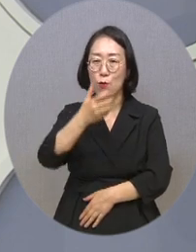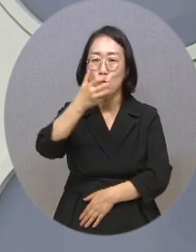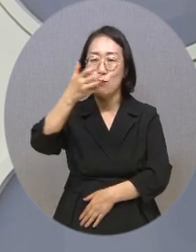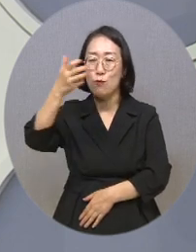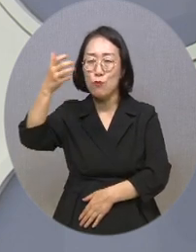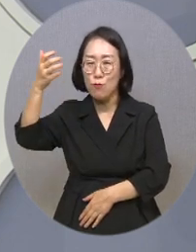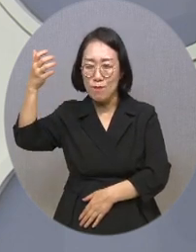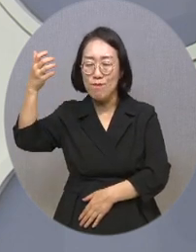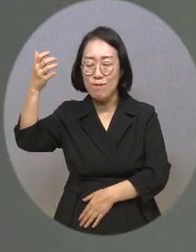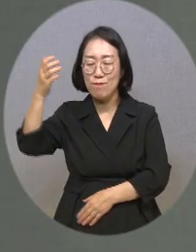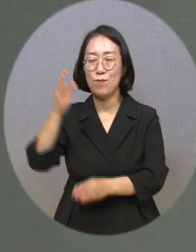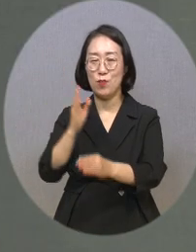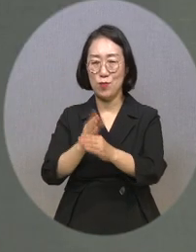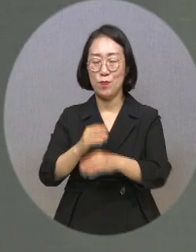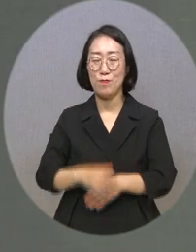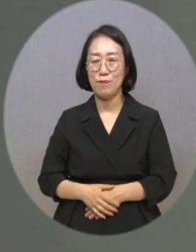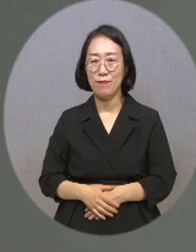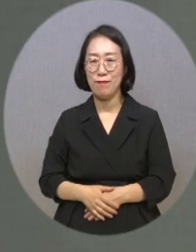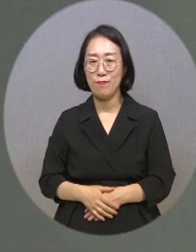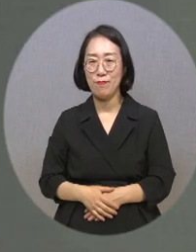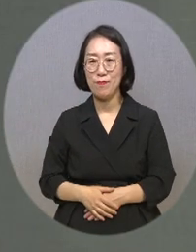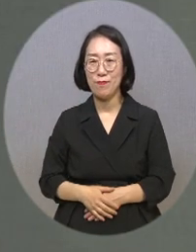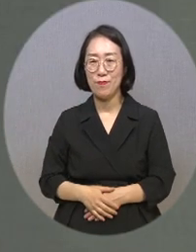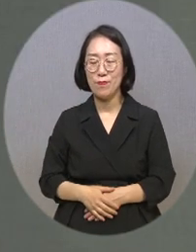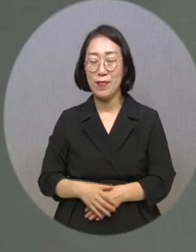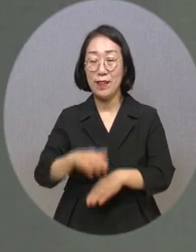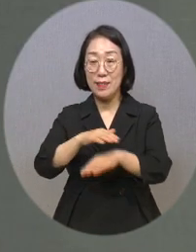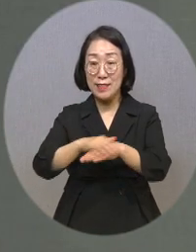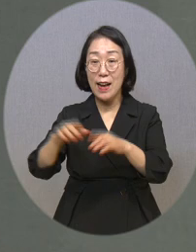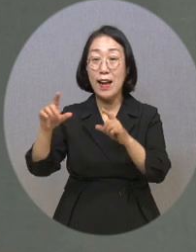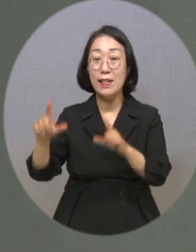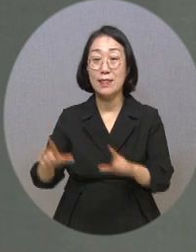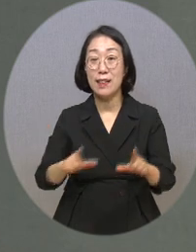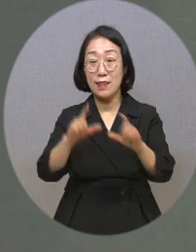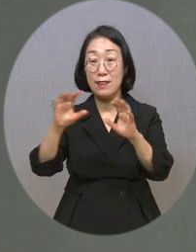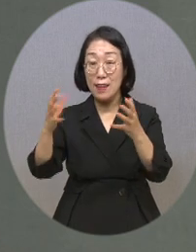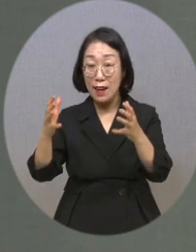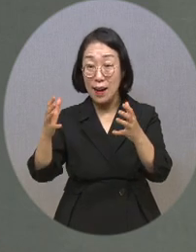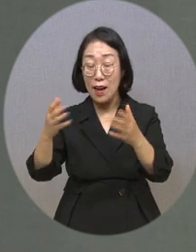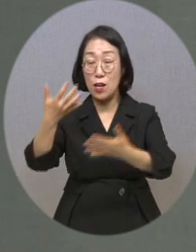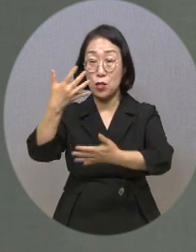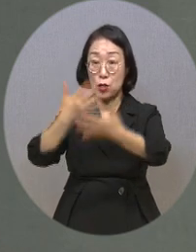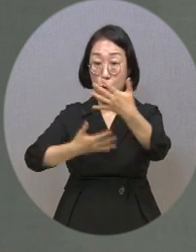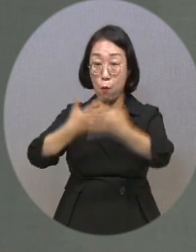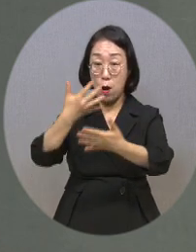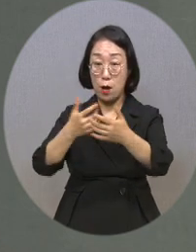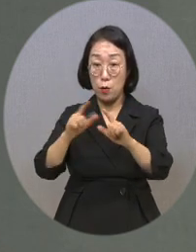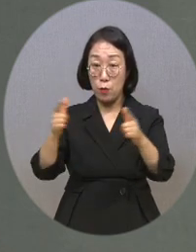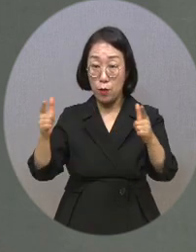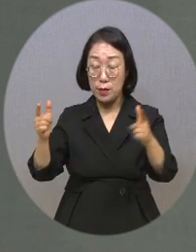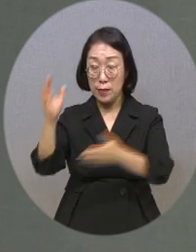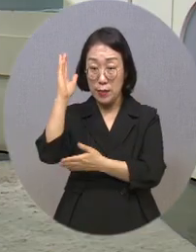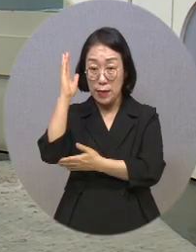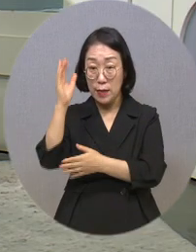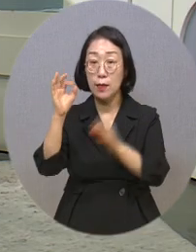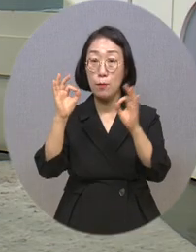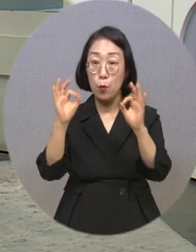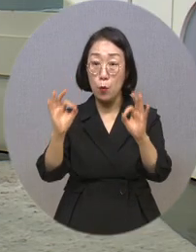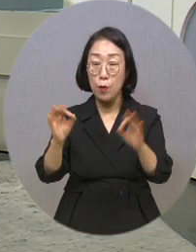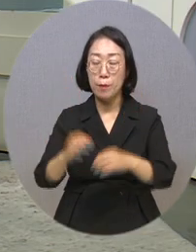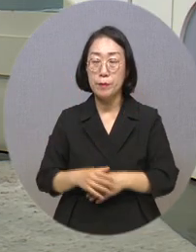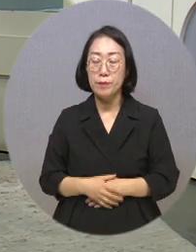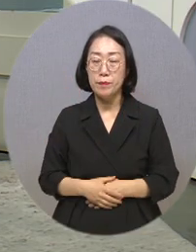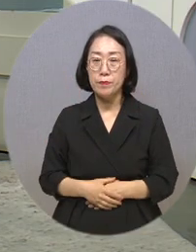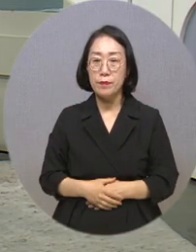네. 되게 이제 이 선진국의 뭐 영화라든가 어떤 그 테마 스토리 같은